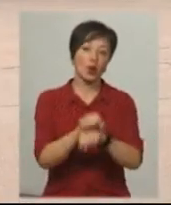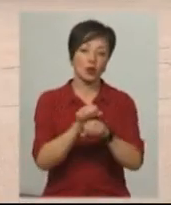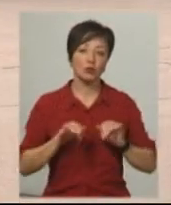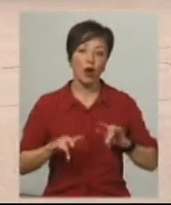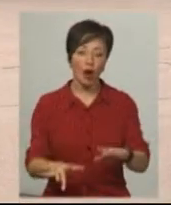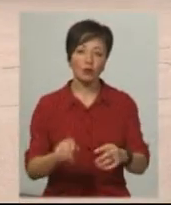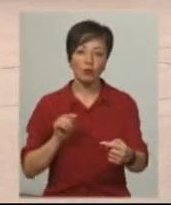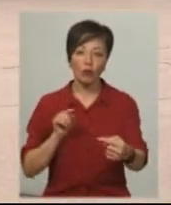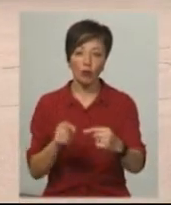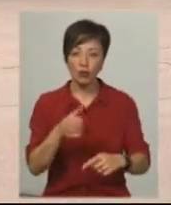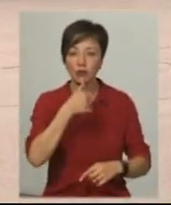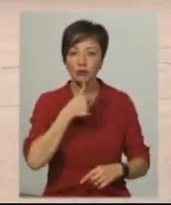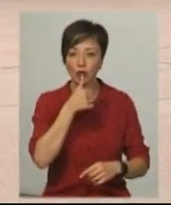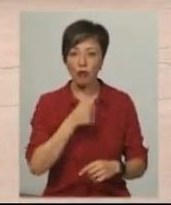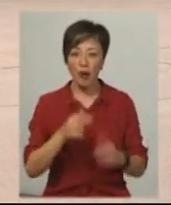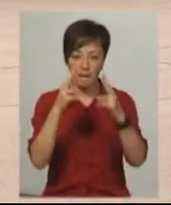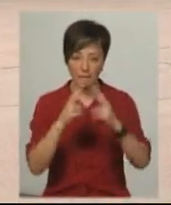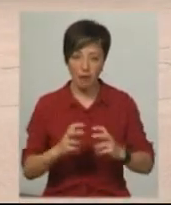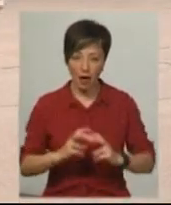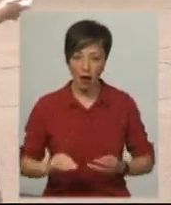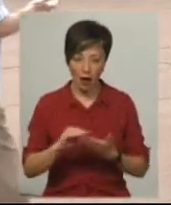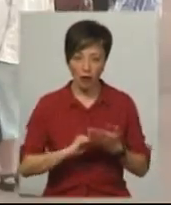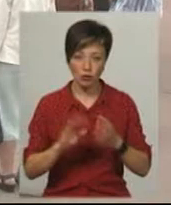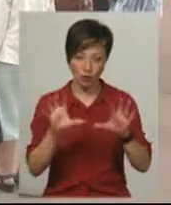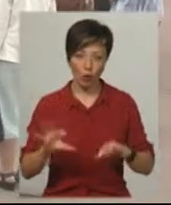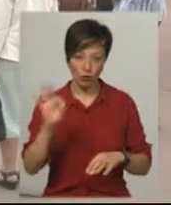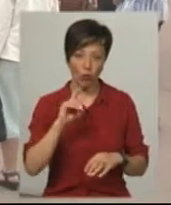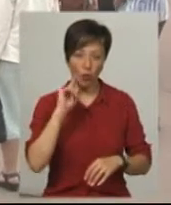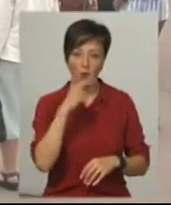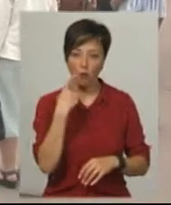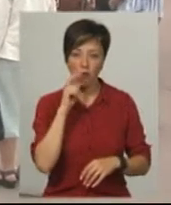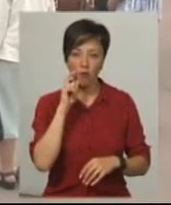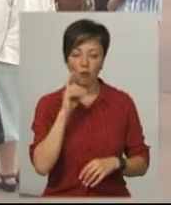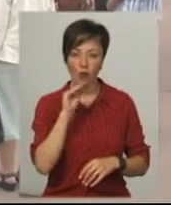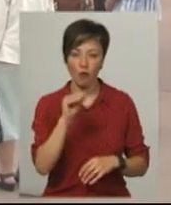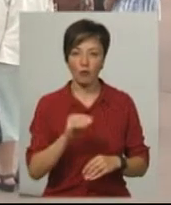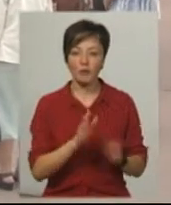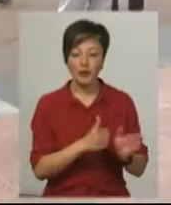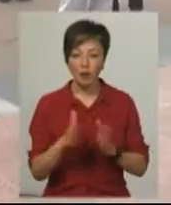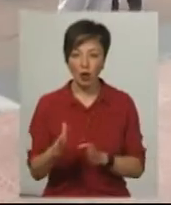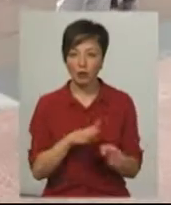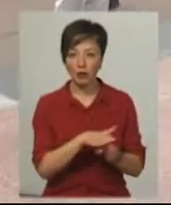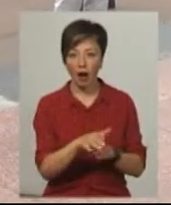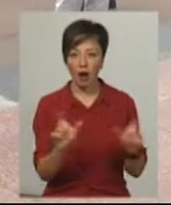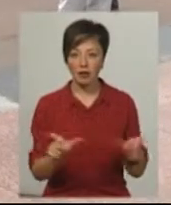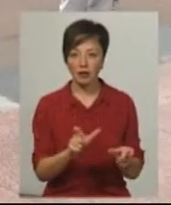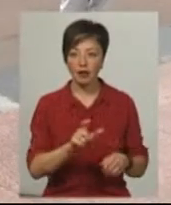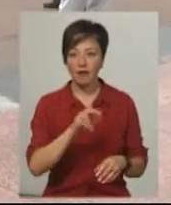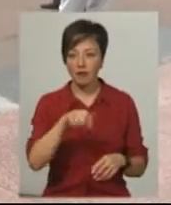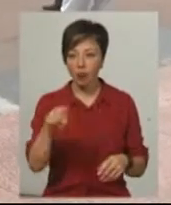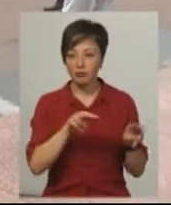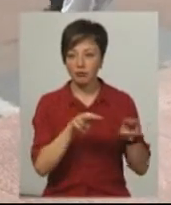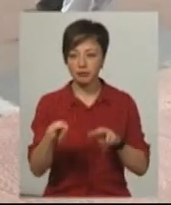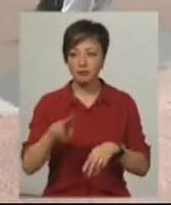проти спроби переглянути закон про мови. За порядком та дотриманням карантинних вимог слідкували